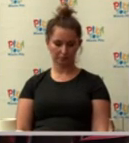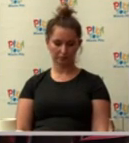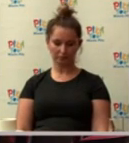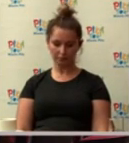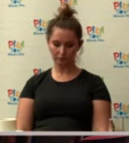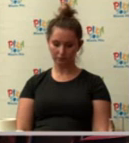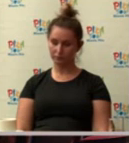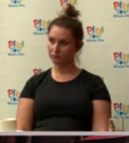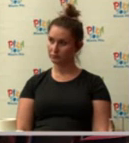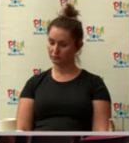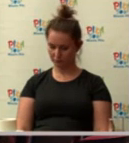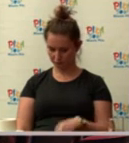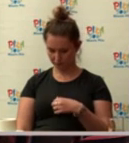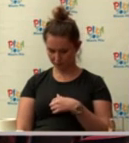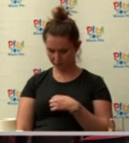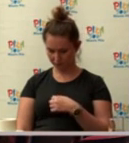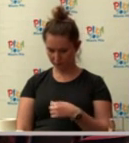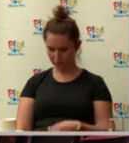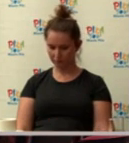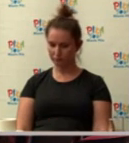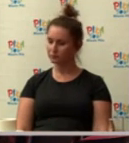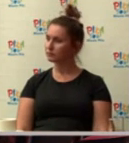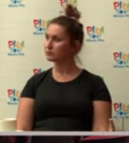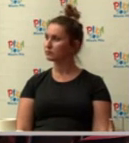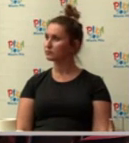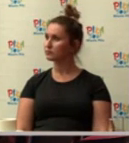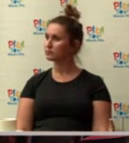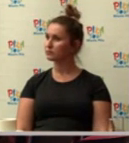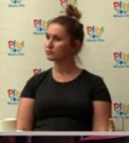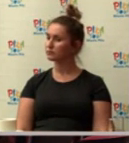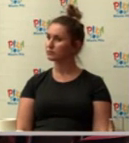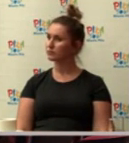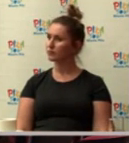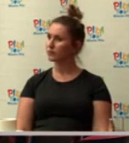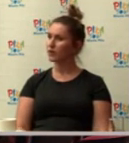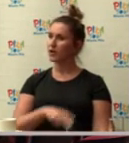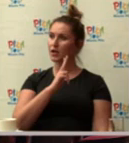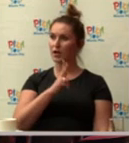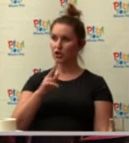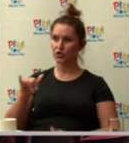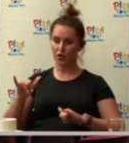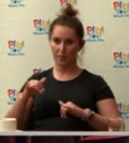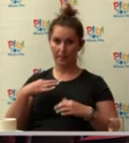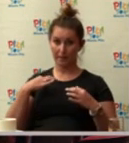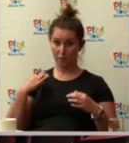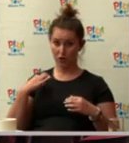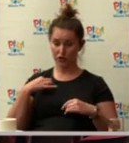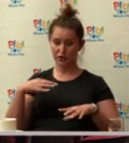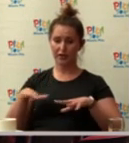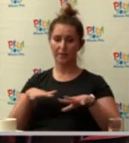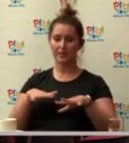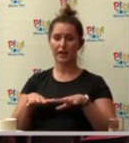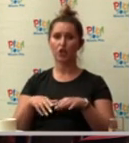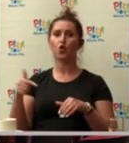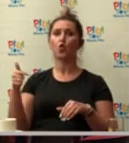ma obowiązek to naprawić, to zrobić. Jeżeli on to pozytywnie zakończy, zgłasza